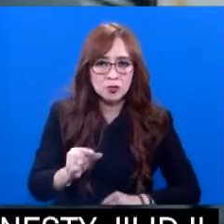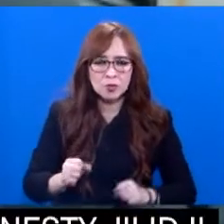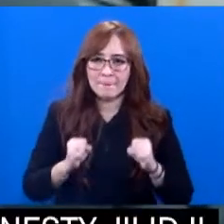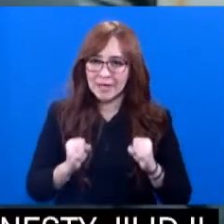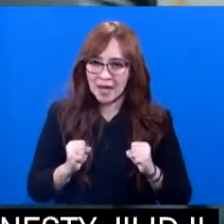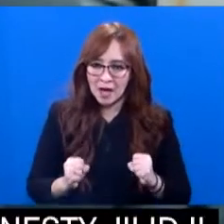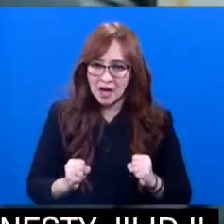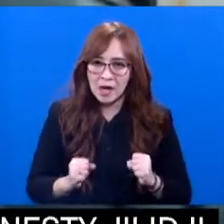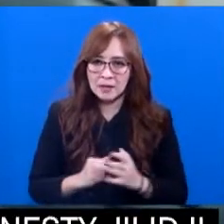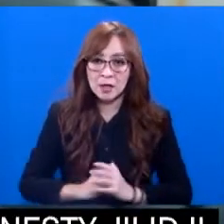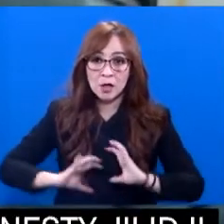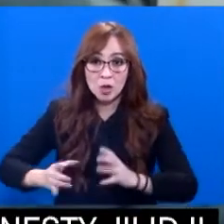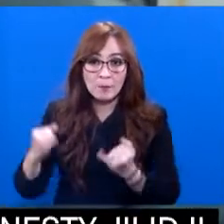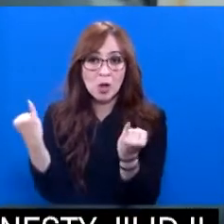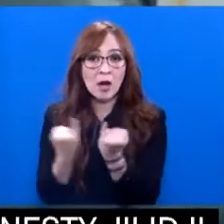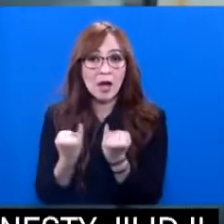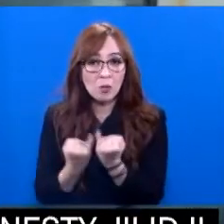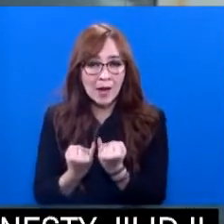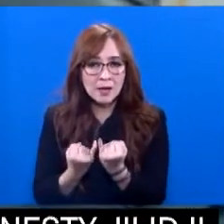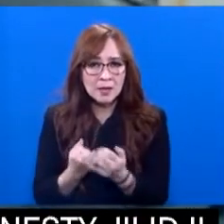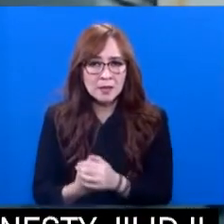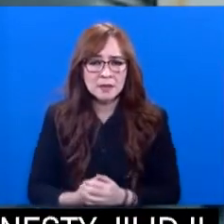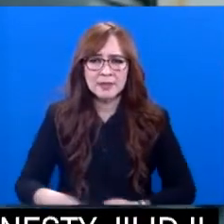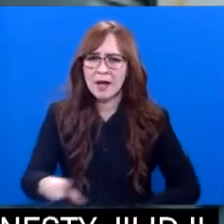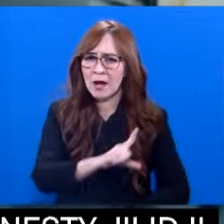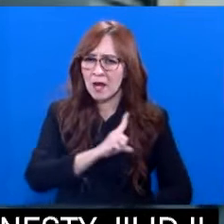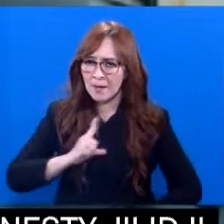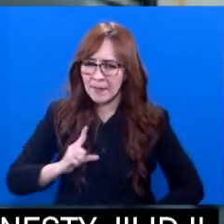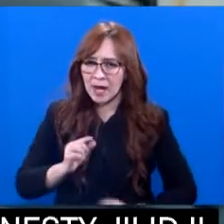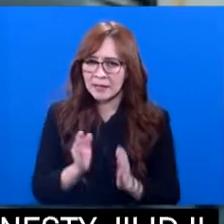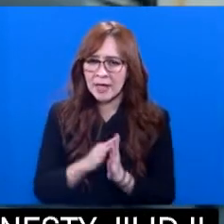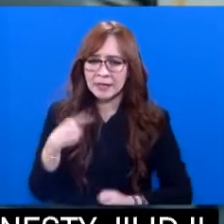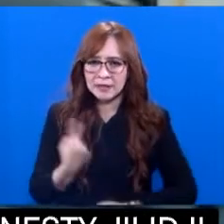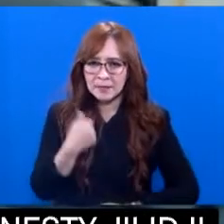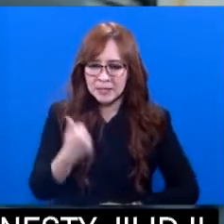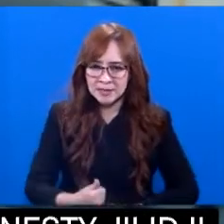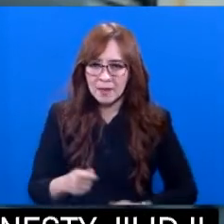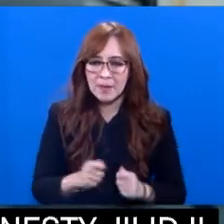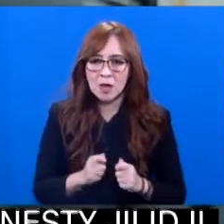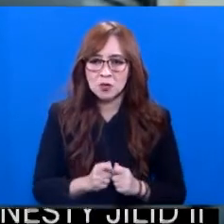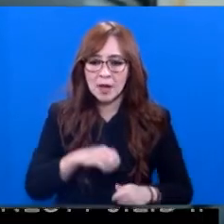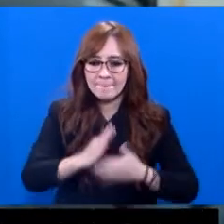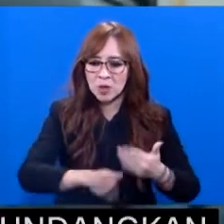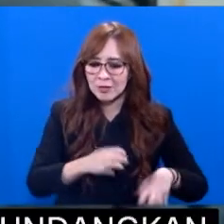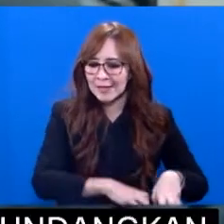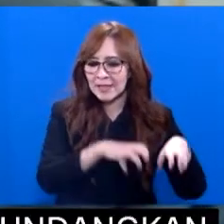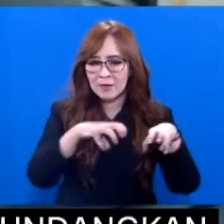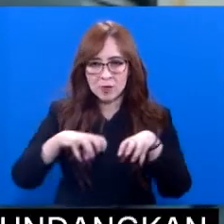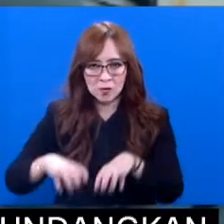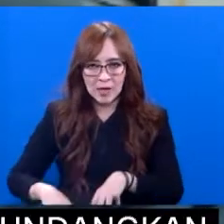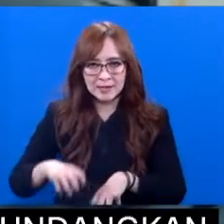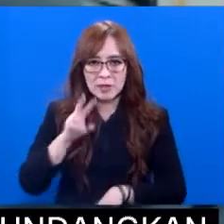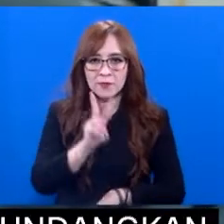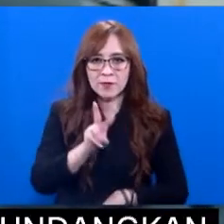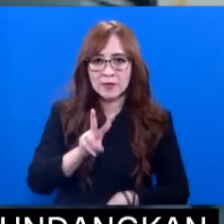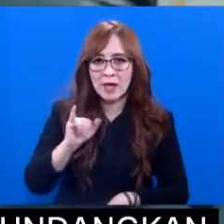pasukan lawan selama mungkin. Kemudian kita bisa melakukan mobilitas strategis itu, melakukan evakuasi VVIP itu. Jadi